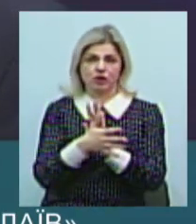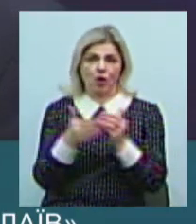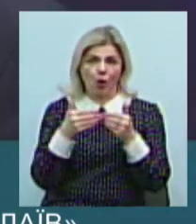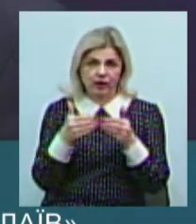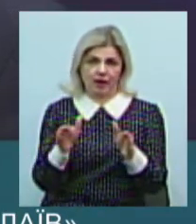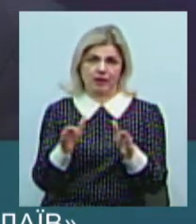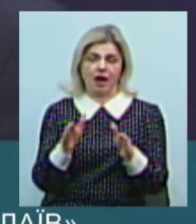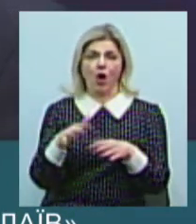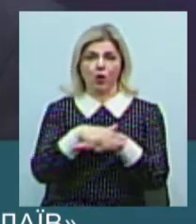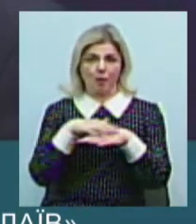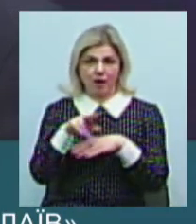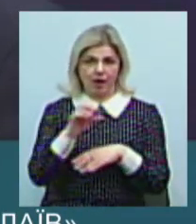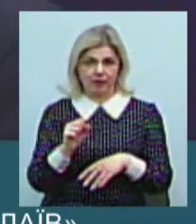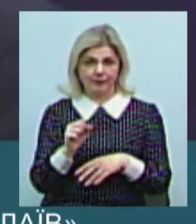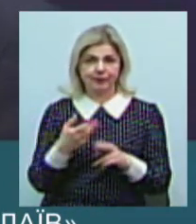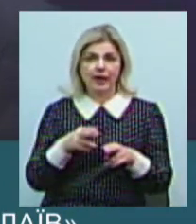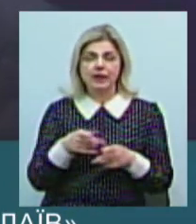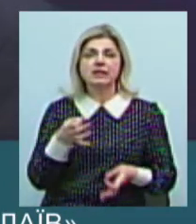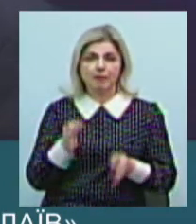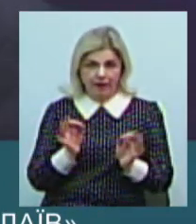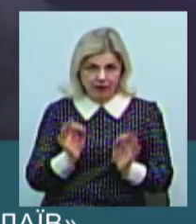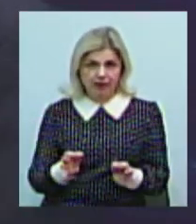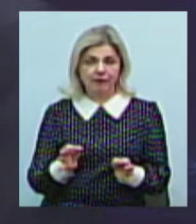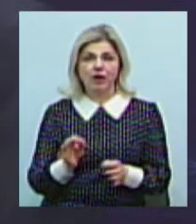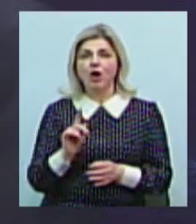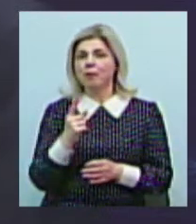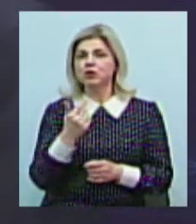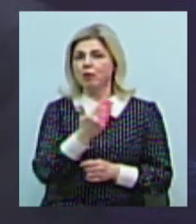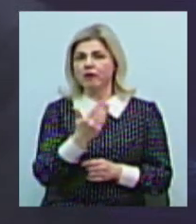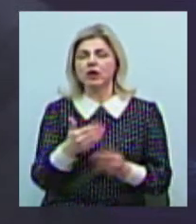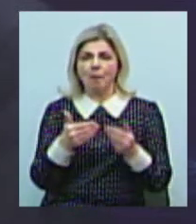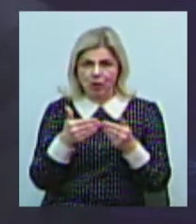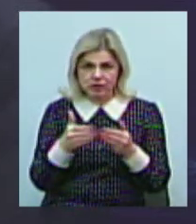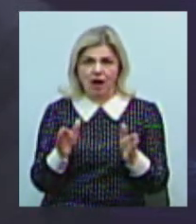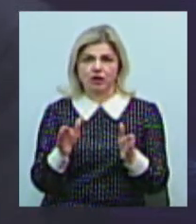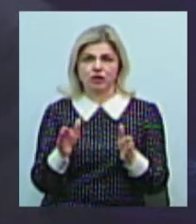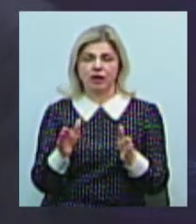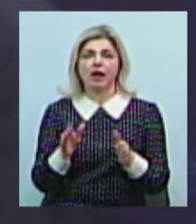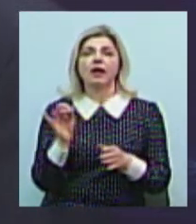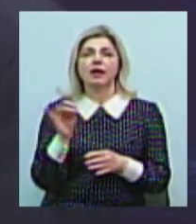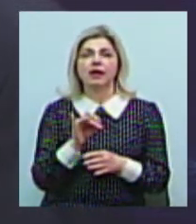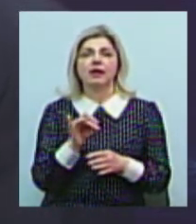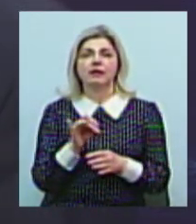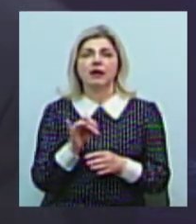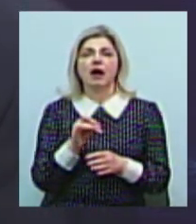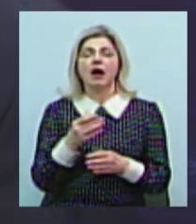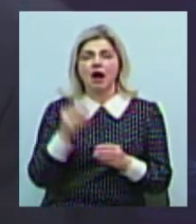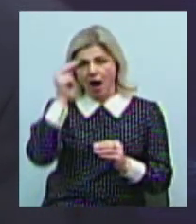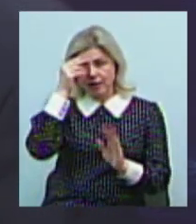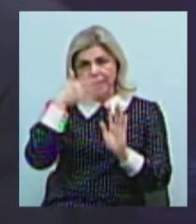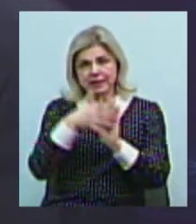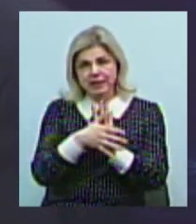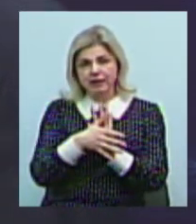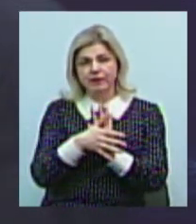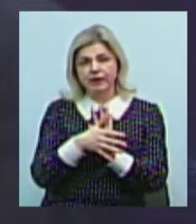Украины. Это справедливо, что они не только прозрачные, но также мы анализировали то, как